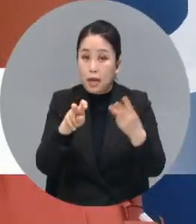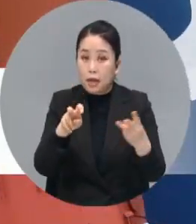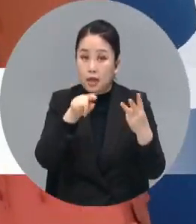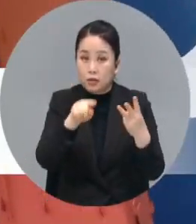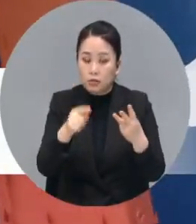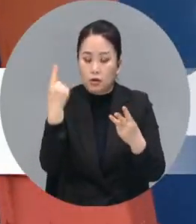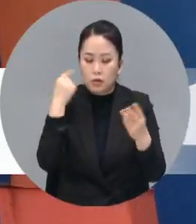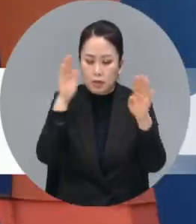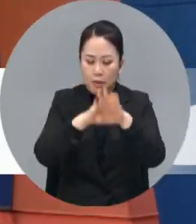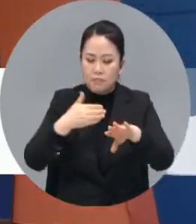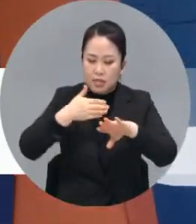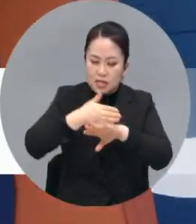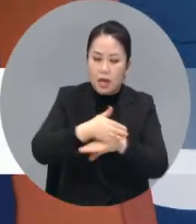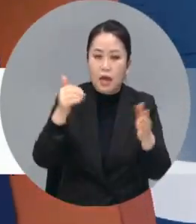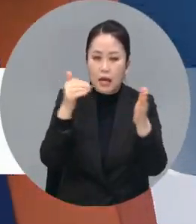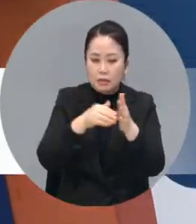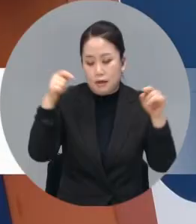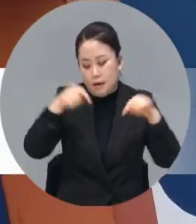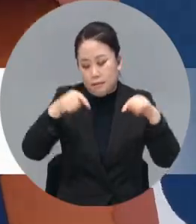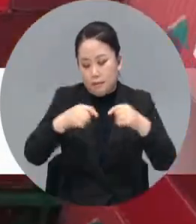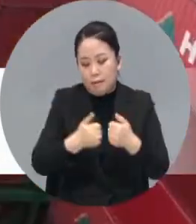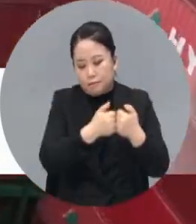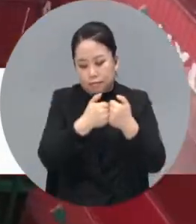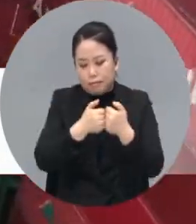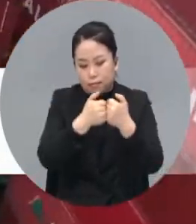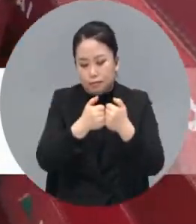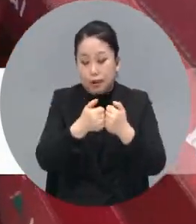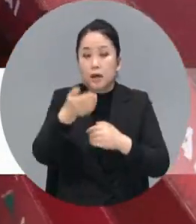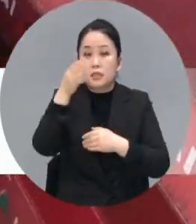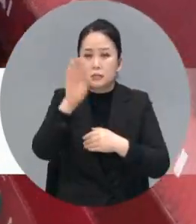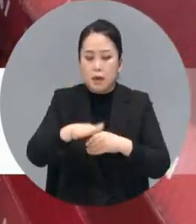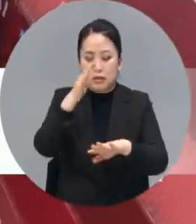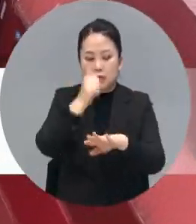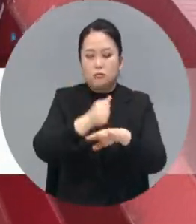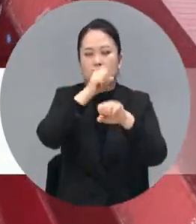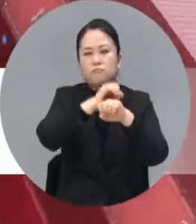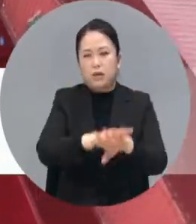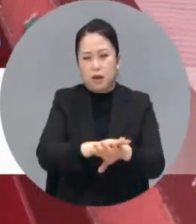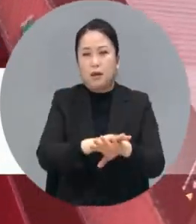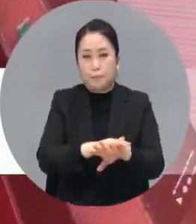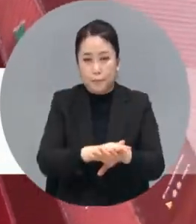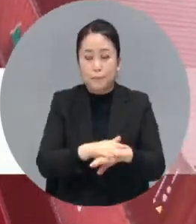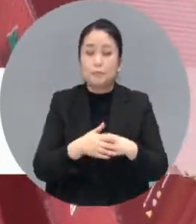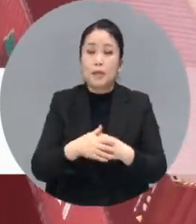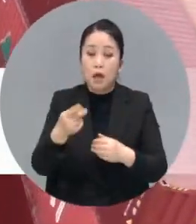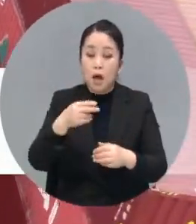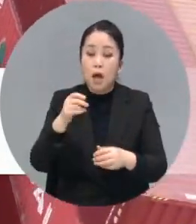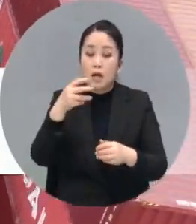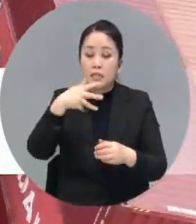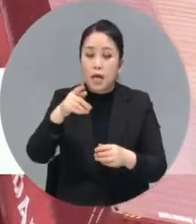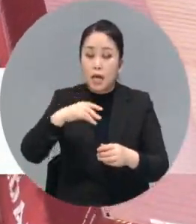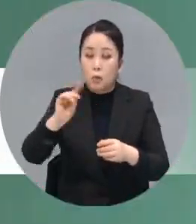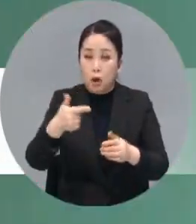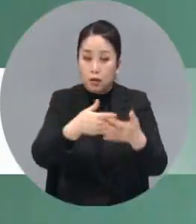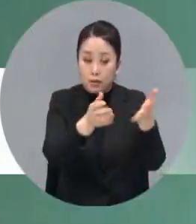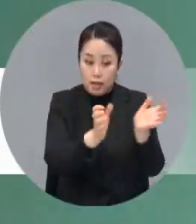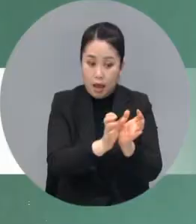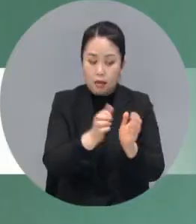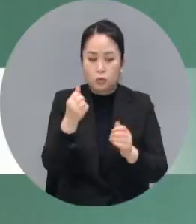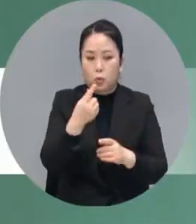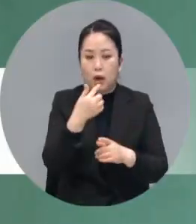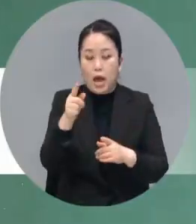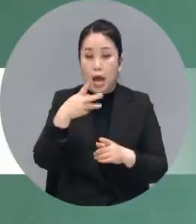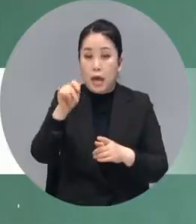hmm 매각을 위해 협상을 버렸지만 최종 결렬됐다고 밝혔습니다 채권단과 할림 책은